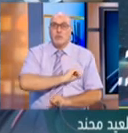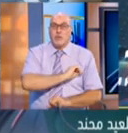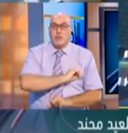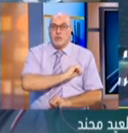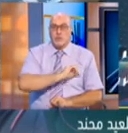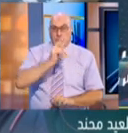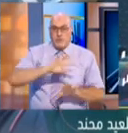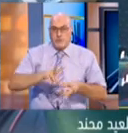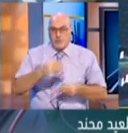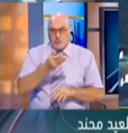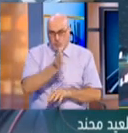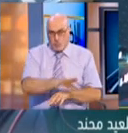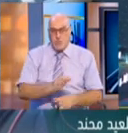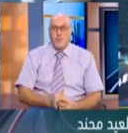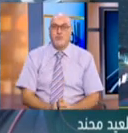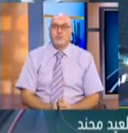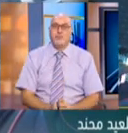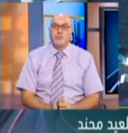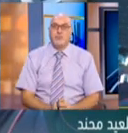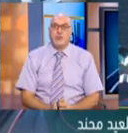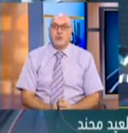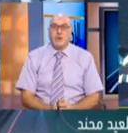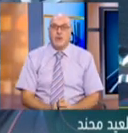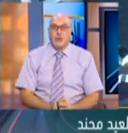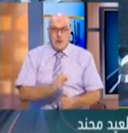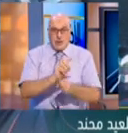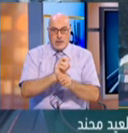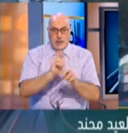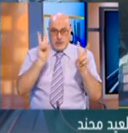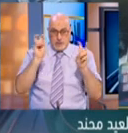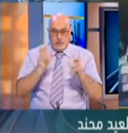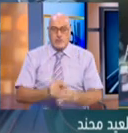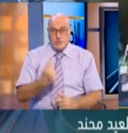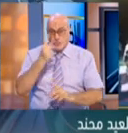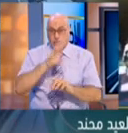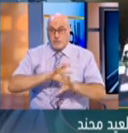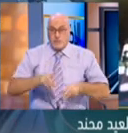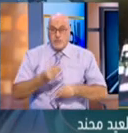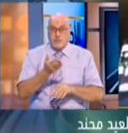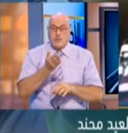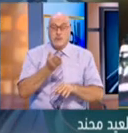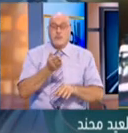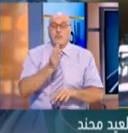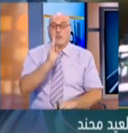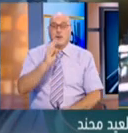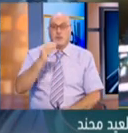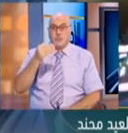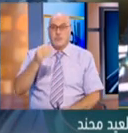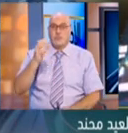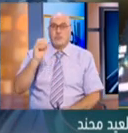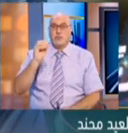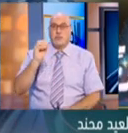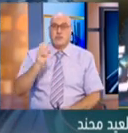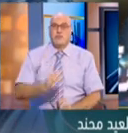عائلة الفقيد، هذا نصها: إلى عائلة المرحوم بالعيد